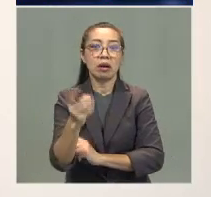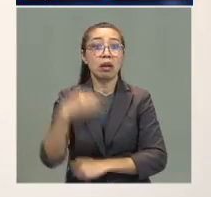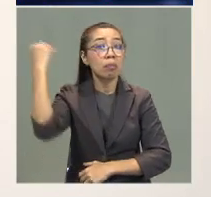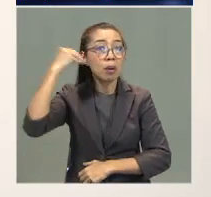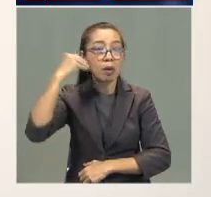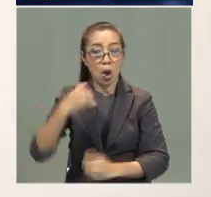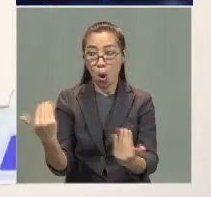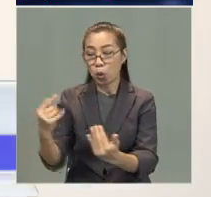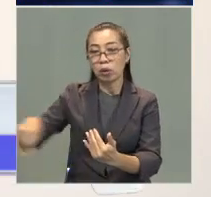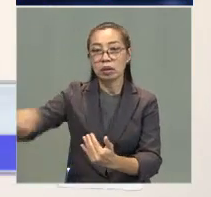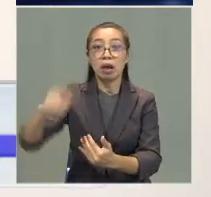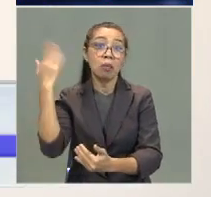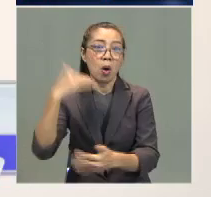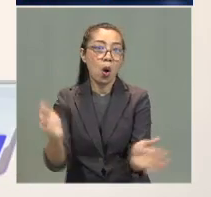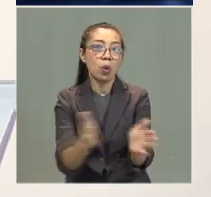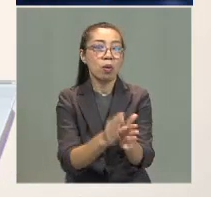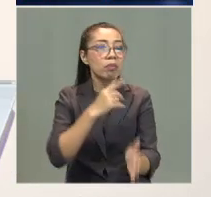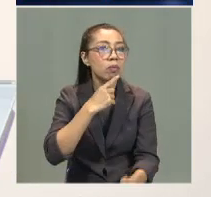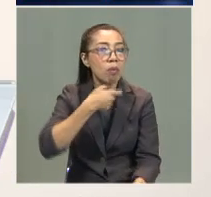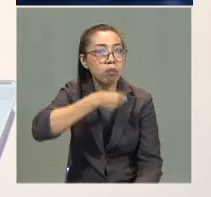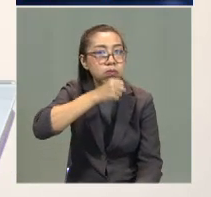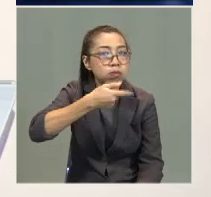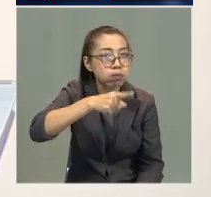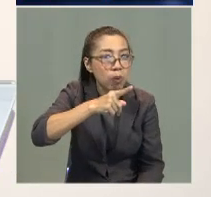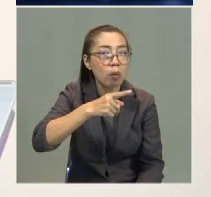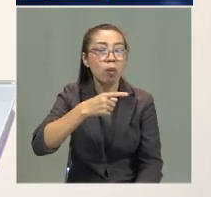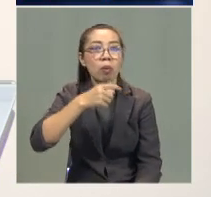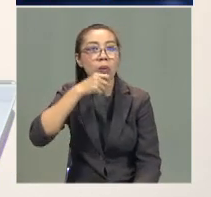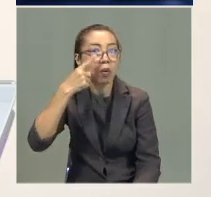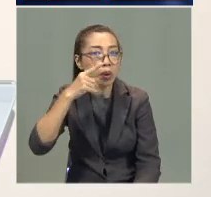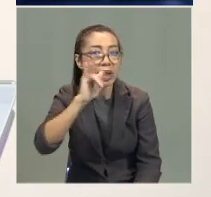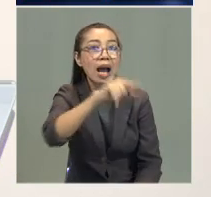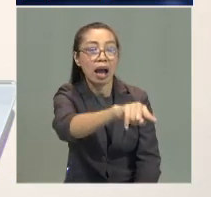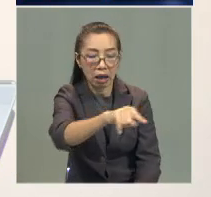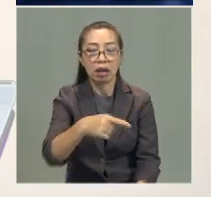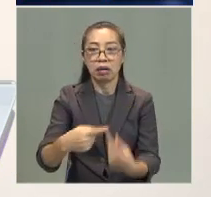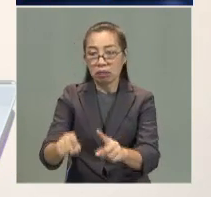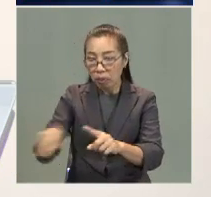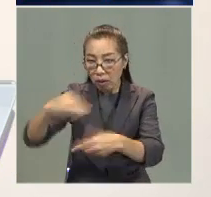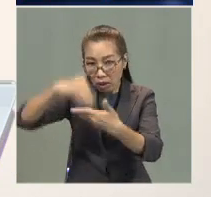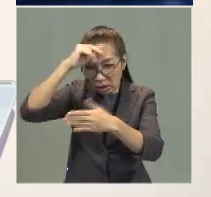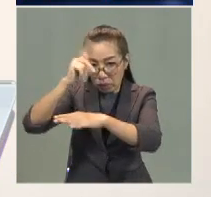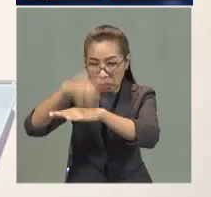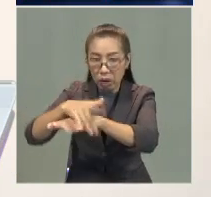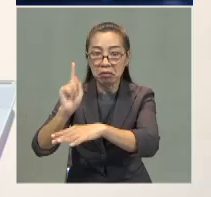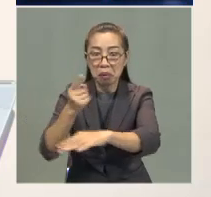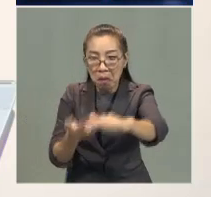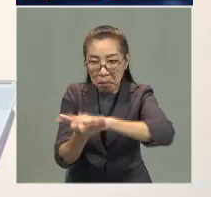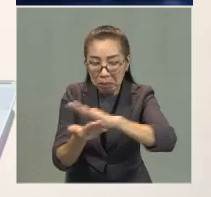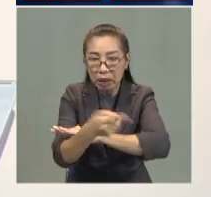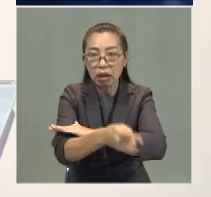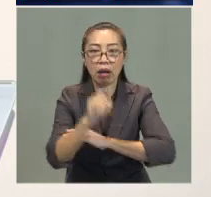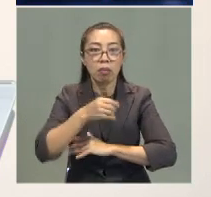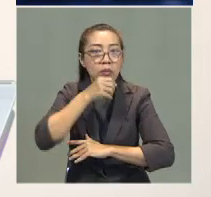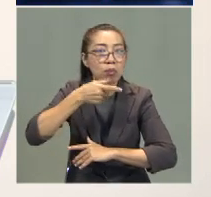ขาจะอยู่กับปู่ย่าเนาะแล้วพอปู่ย่าเขาพอมีการออนไลน์เนี่ยมันต้องมีปริ้นใบงานมีเปิดออนไลน์ซึ่งปู่ย่าจะทำให้เป็นเ